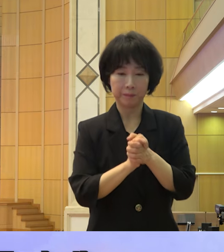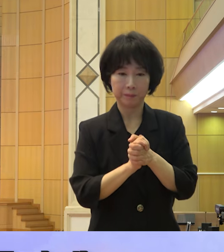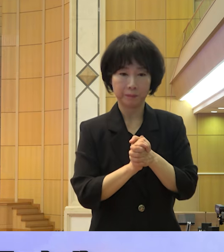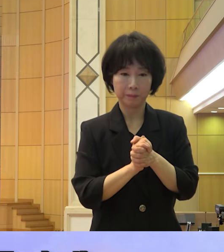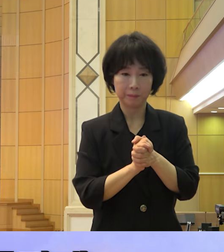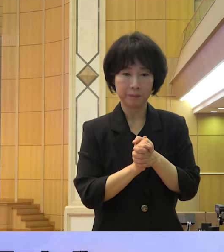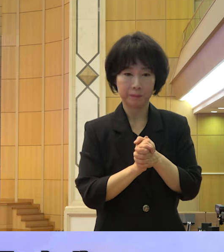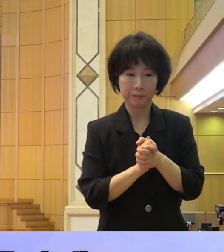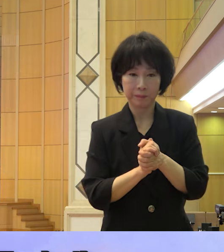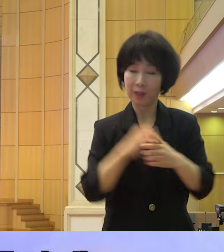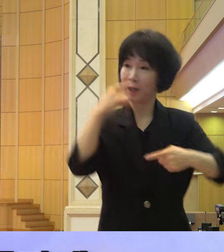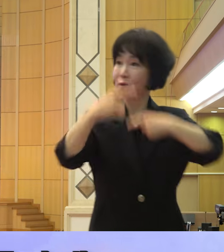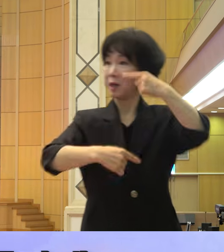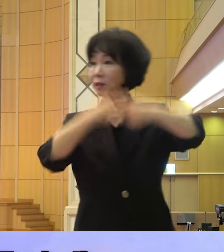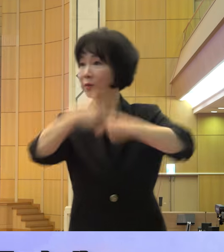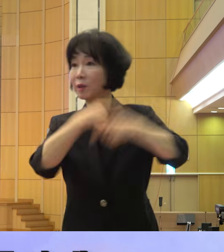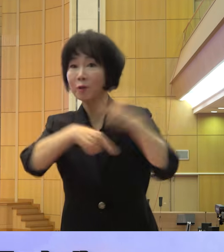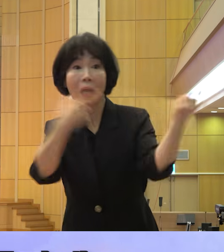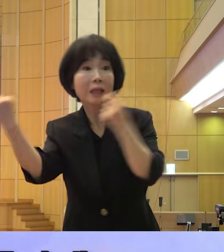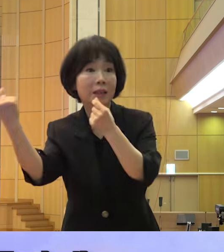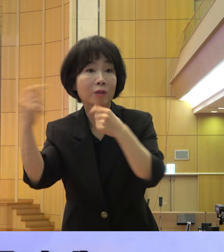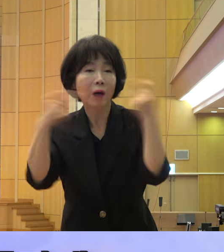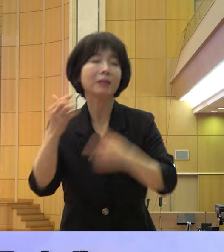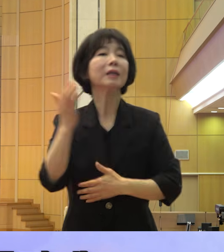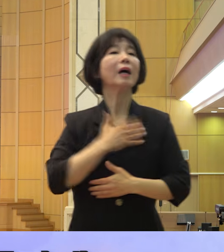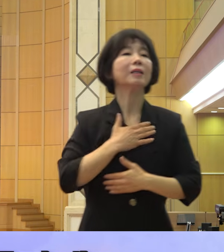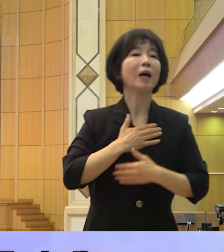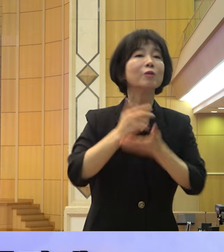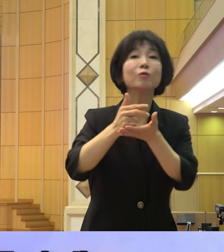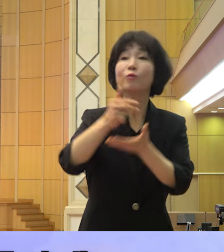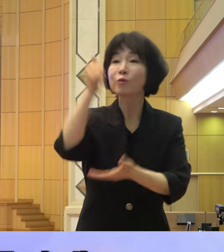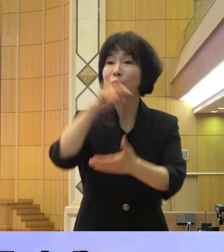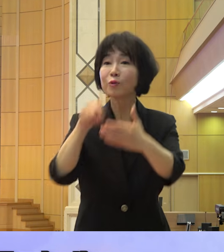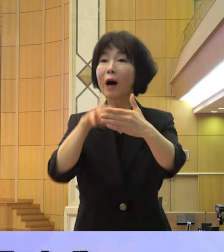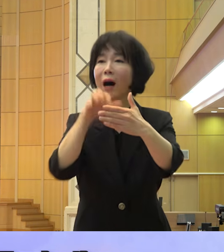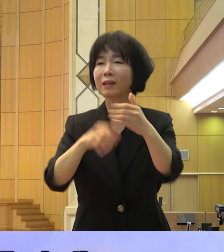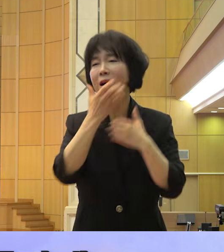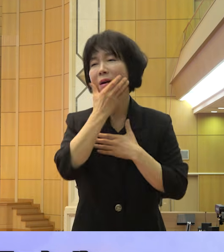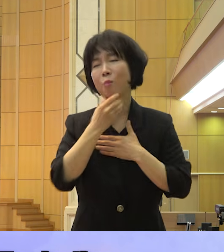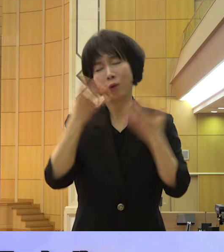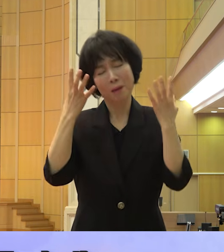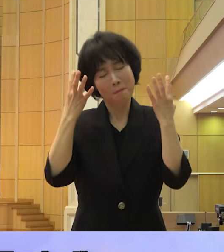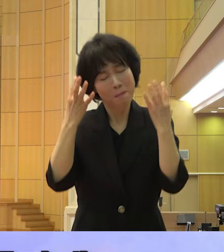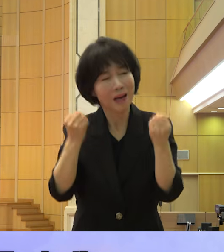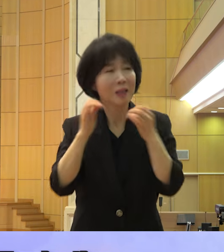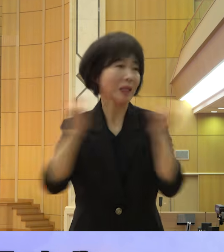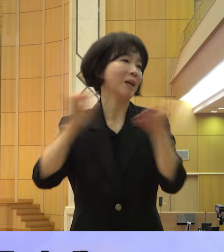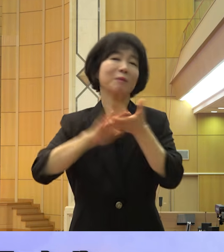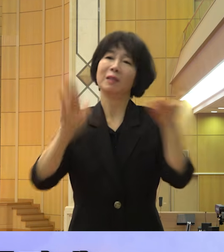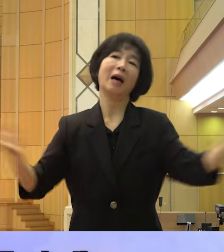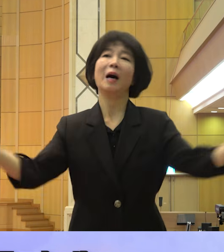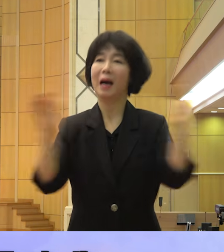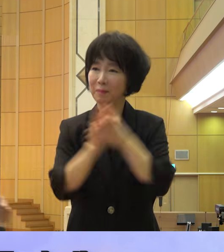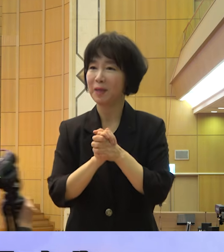하셨도다. 옆에 분들과 인사할까요? 우리는 주 안에서 복 있는 사람입니다.